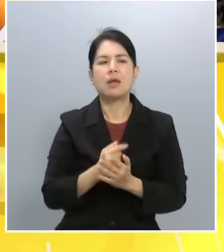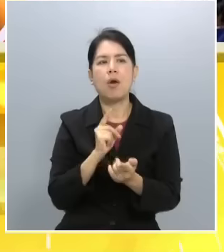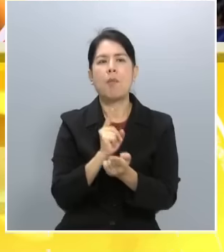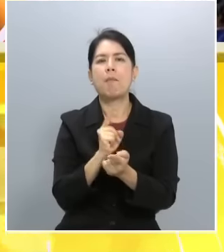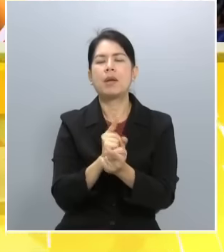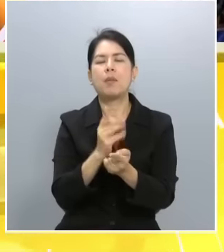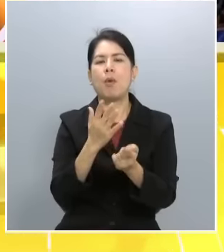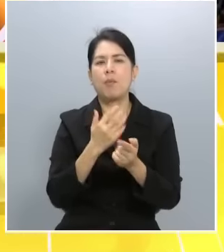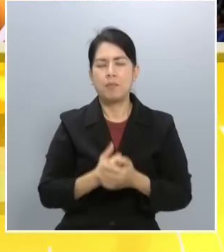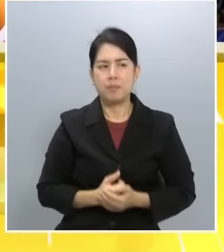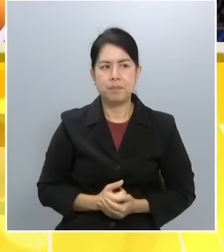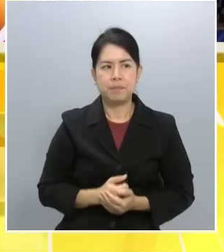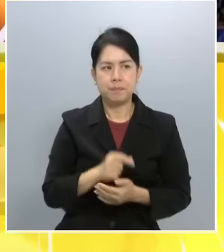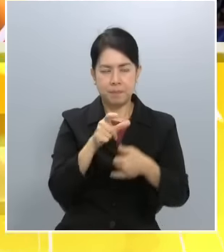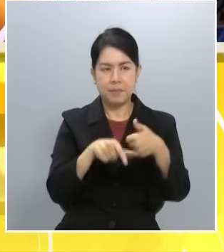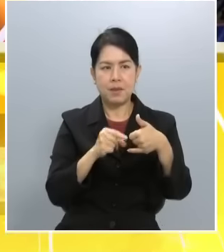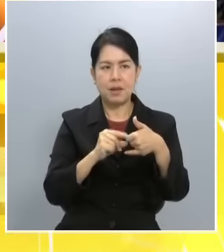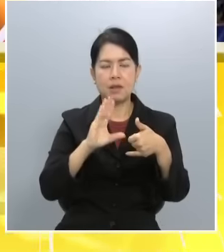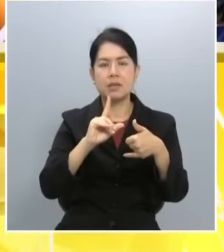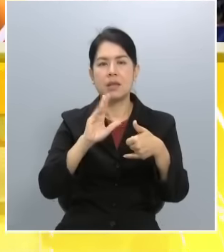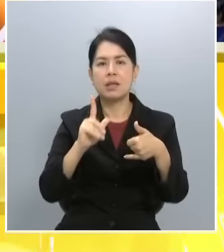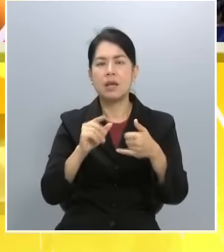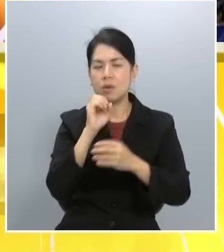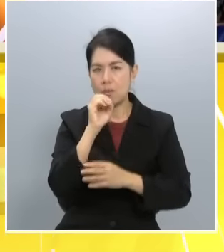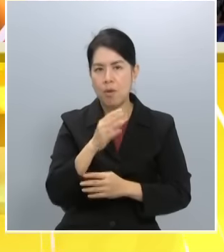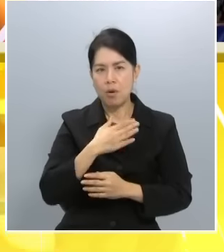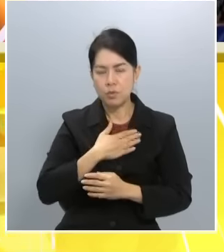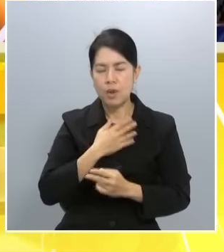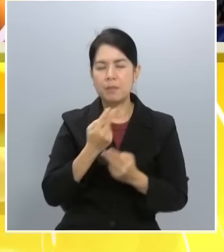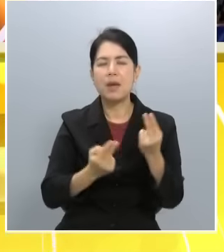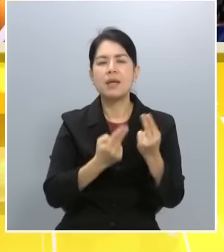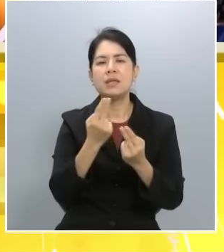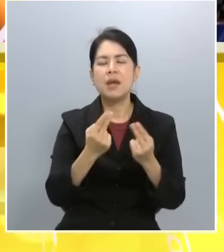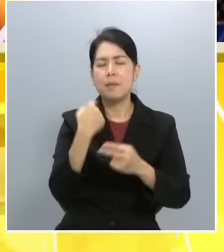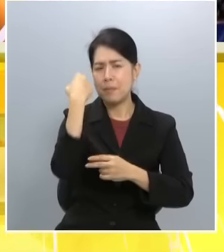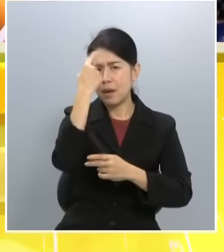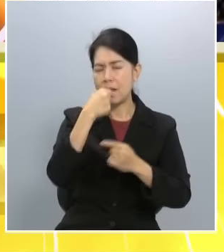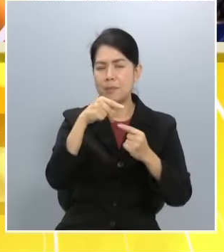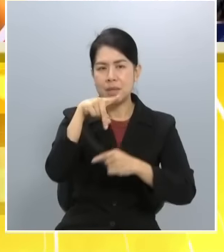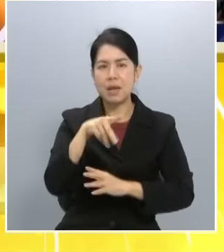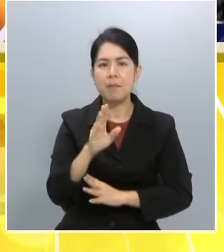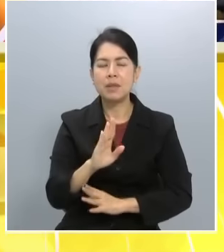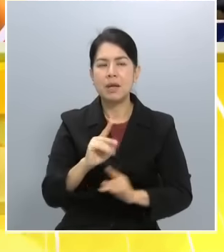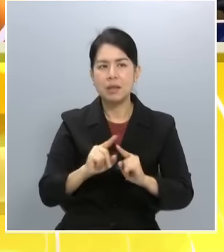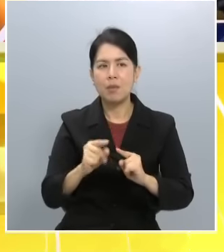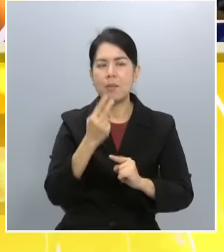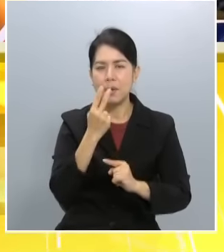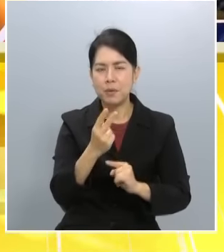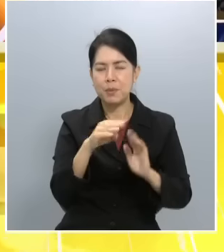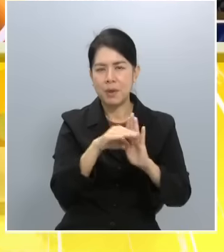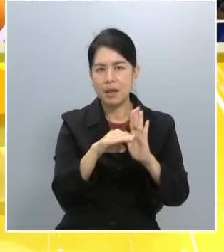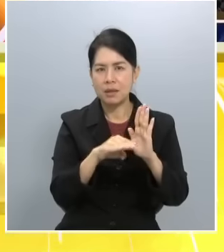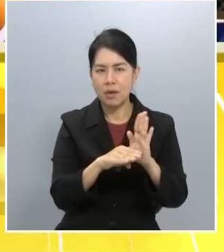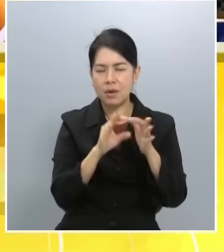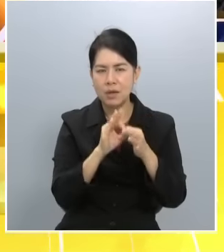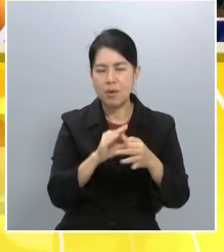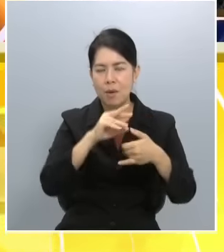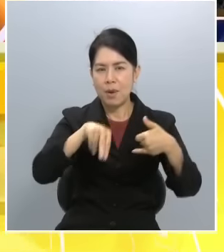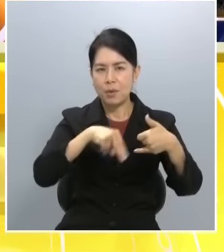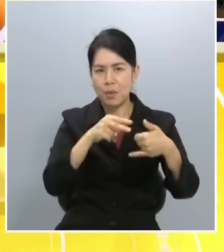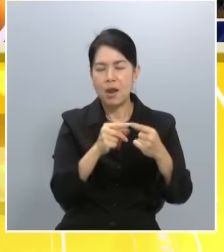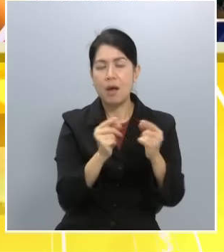ชมคร ับ ใช่ค่ะคุณชัยชนะก็บอกว่าไม่ได้เจาะจงมาเยี่ยมใครเป็นพิเศษแค่มาดูว่าขั้นตอนในการปฏิบัติรักษาเท่าเทียมกันหรือเปล่าน ัก